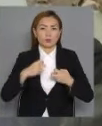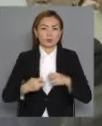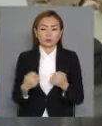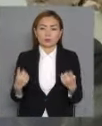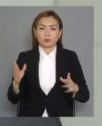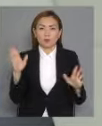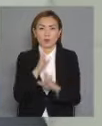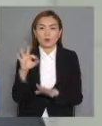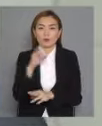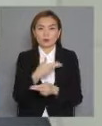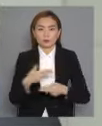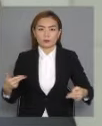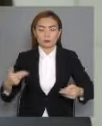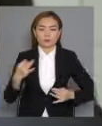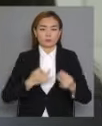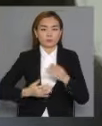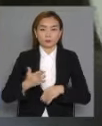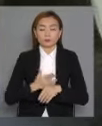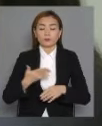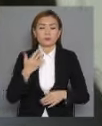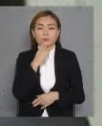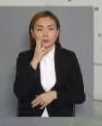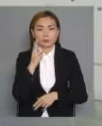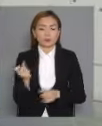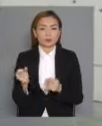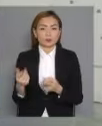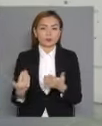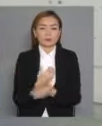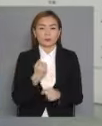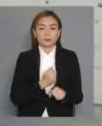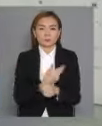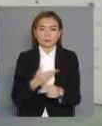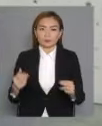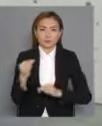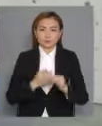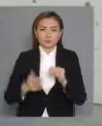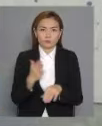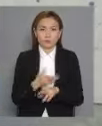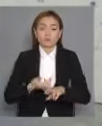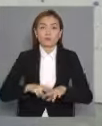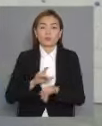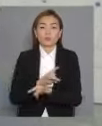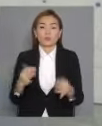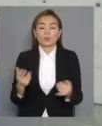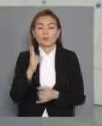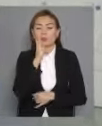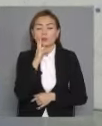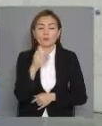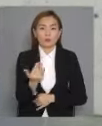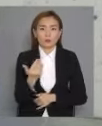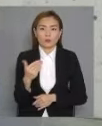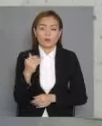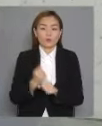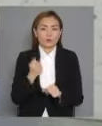айналған экология тақырыбындағы жоба. Ол темекі тұқылдарын қайта өңдеу тақырыбында болды. Олардың айтуынша, темекі тұқылдарын